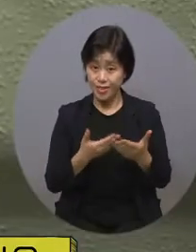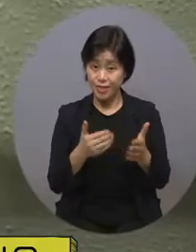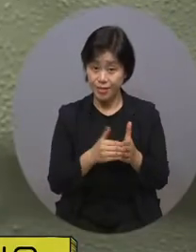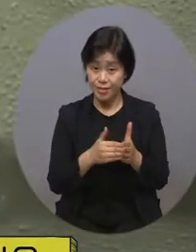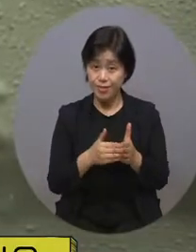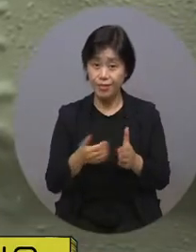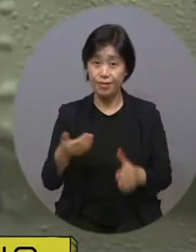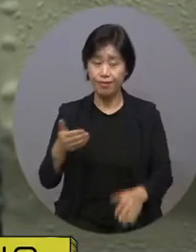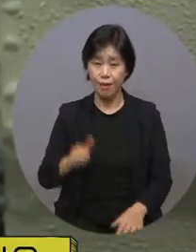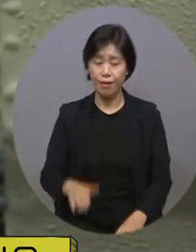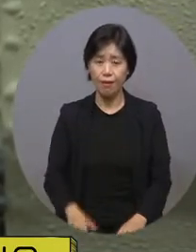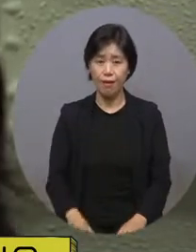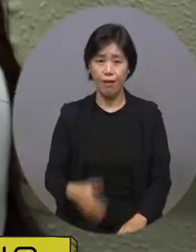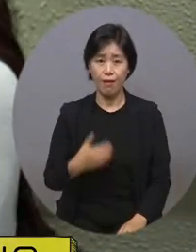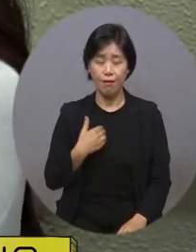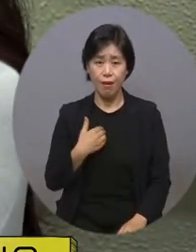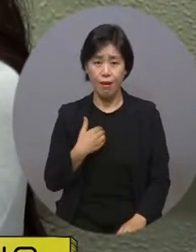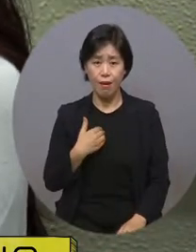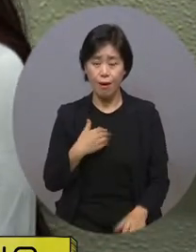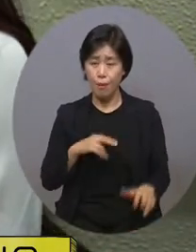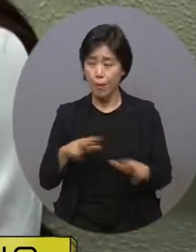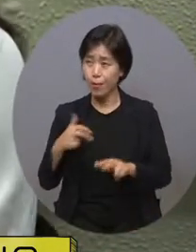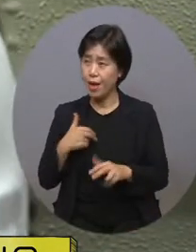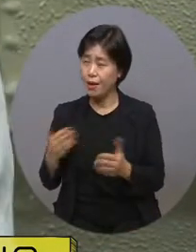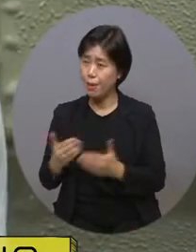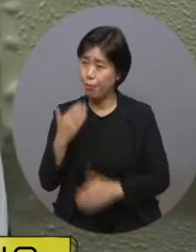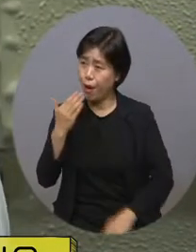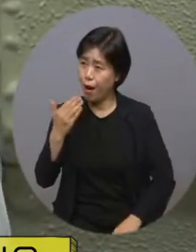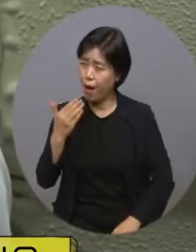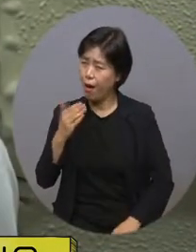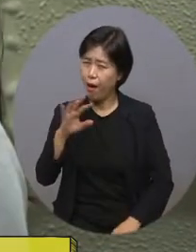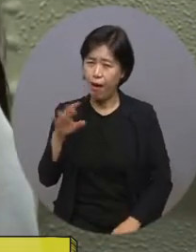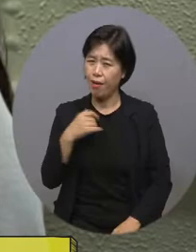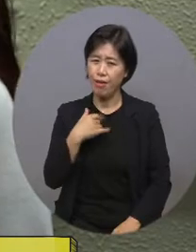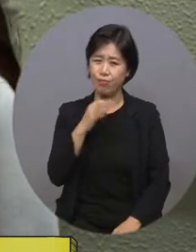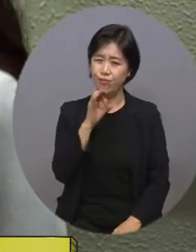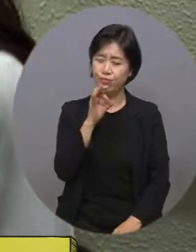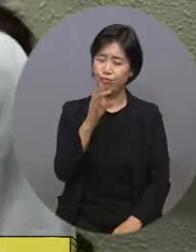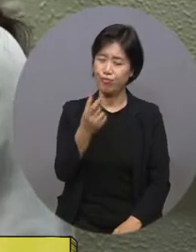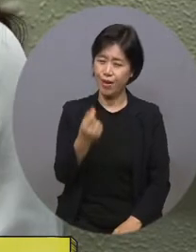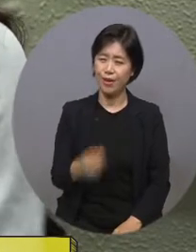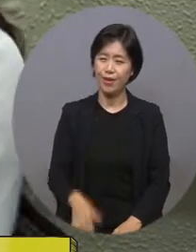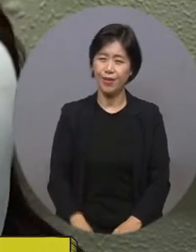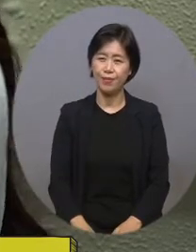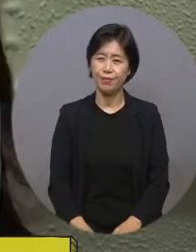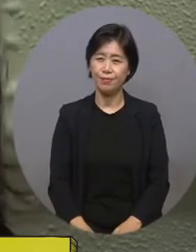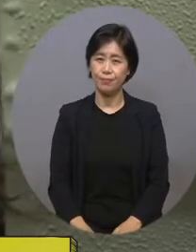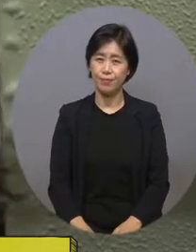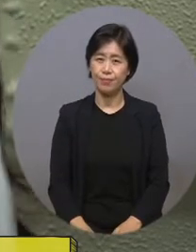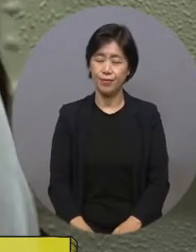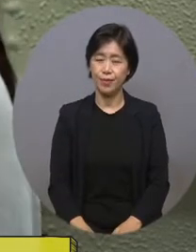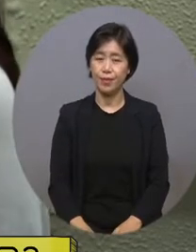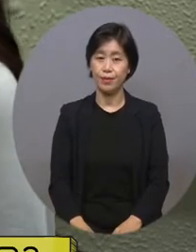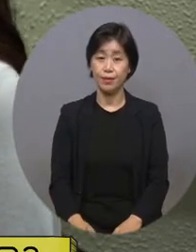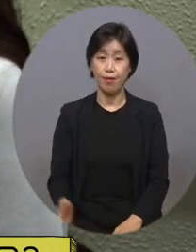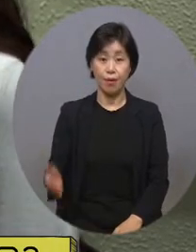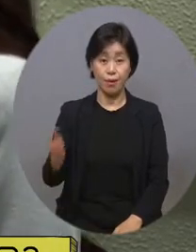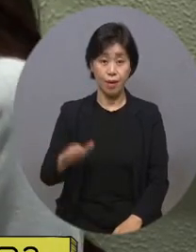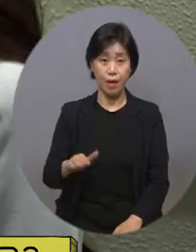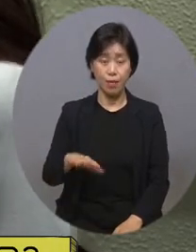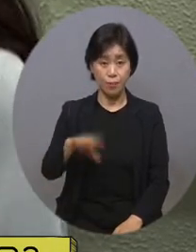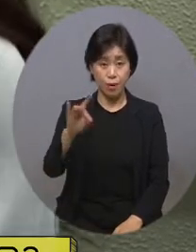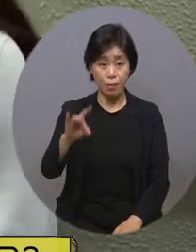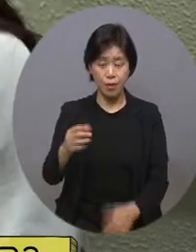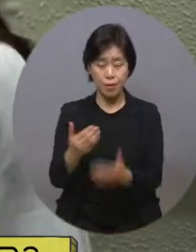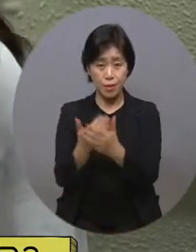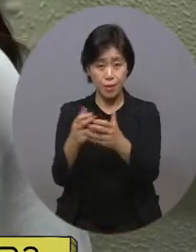바로 하라고 말씀하셔도 저도 조금 그렇게 바로 못할 것 같아요, 사실은. 그런데 어떻게 이제 소통하시기가 아무래도